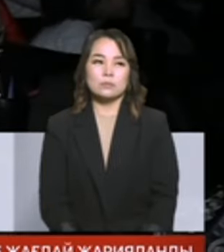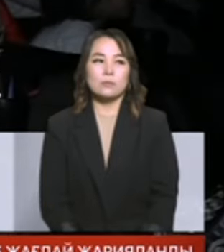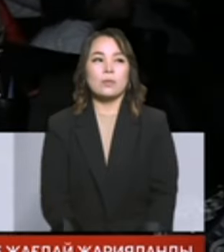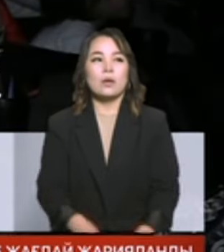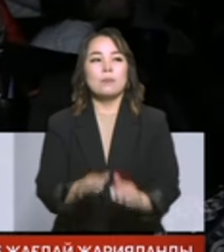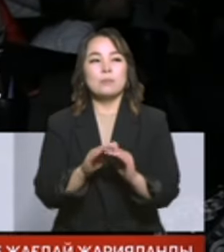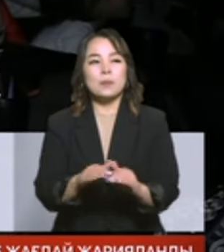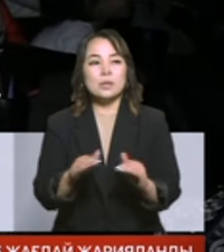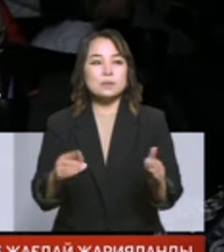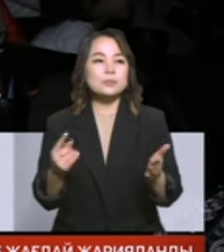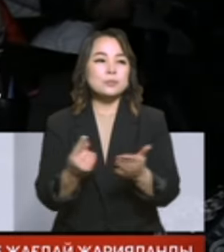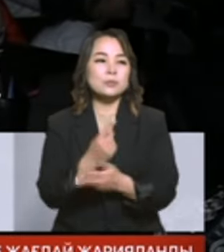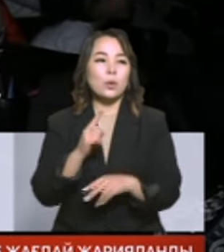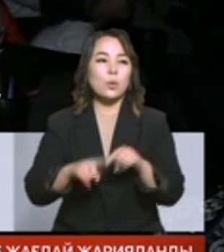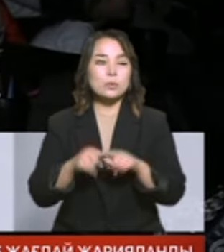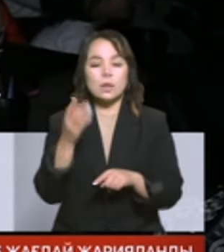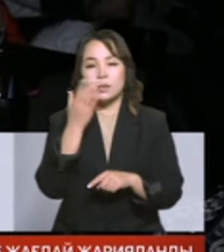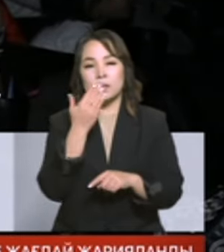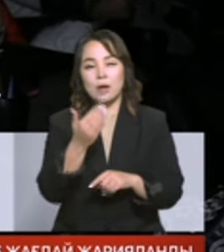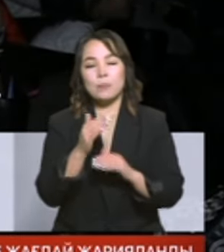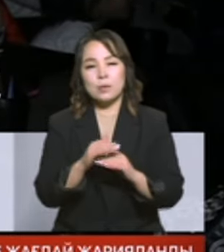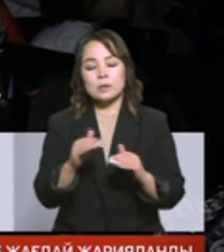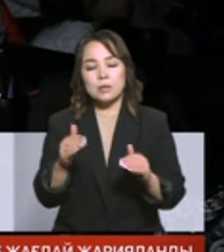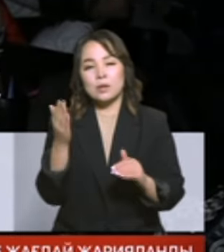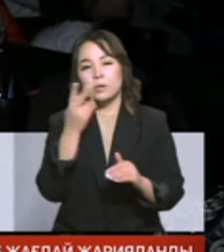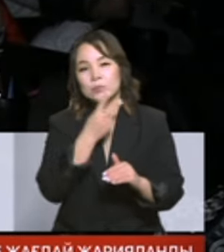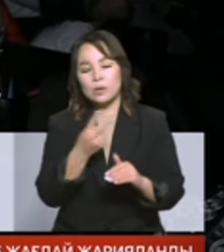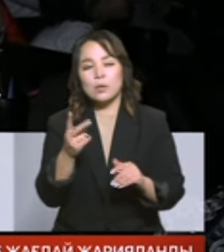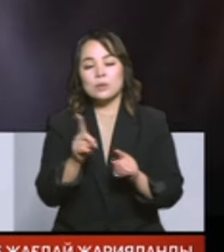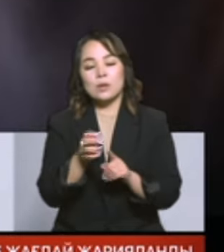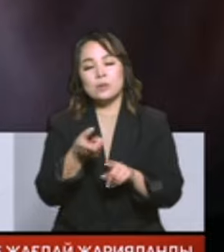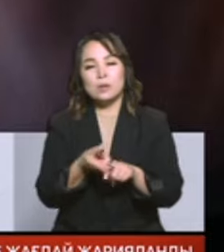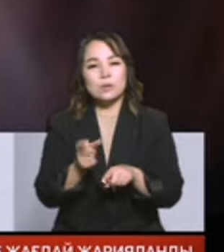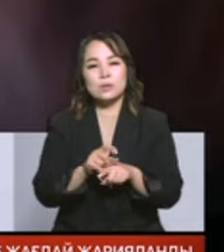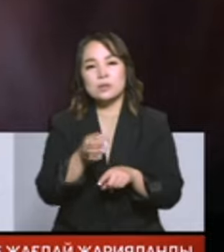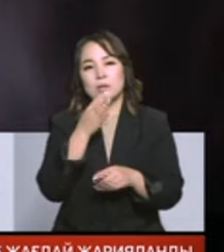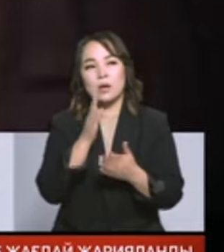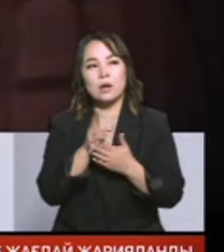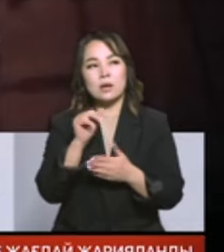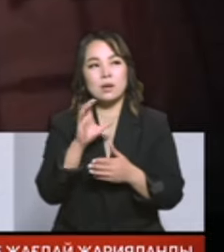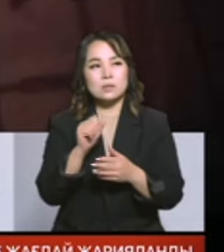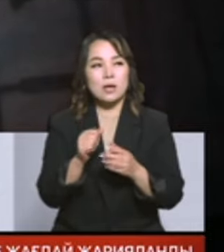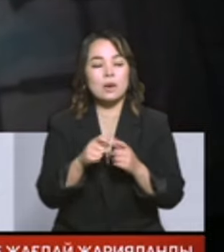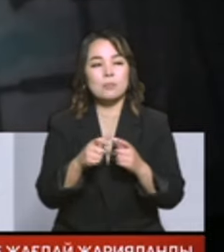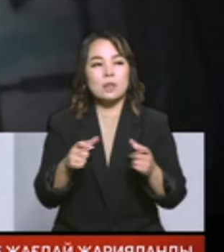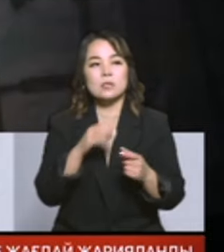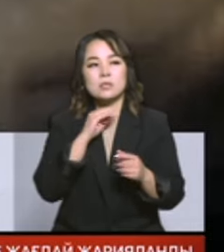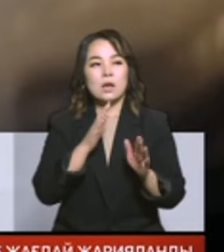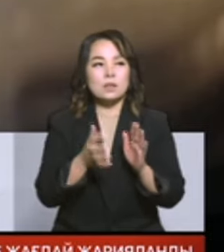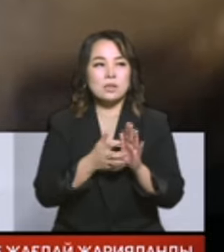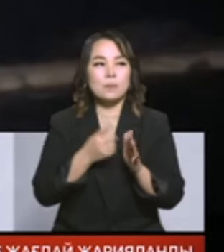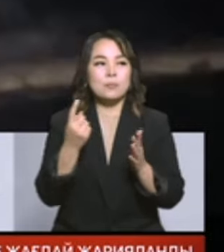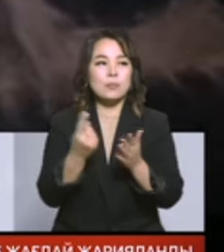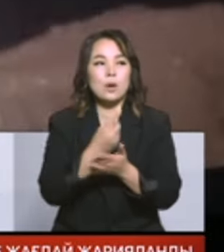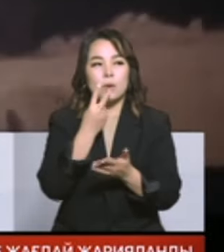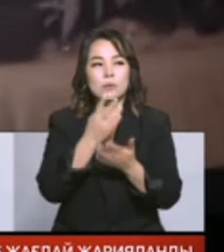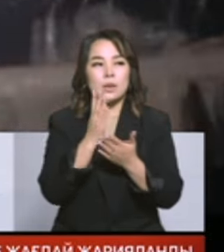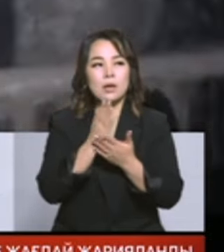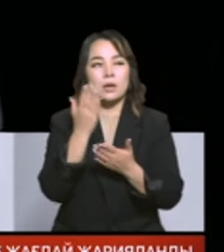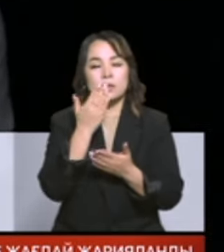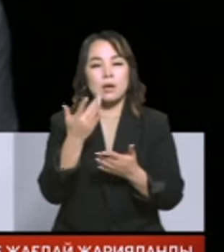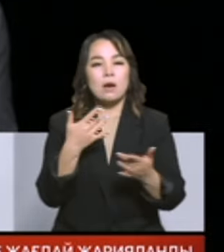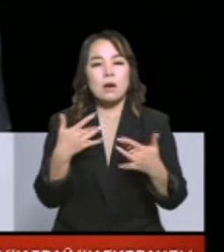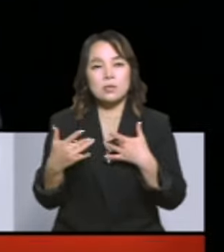Балалар жайлы алғашқы отандық фильм көрерменнің көңілінен шыққандай. Тіпті кассаларда билет тапшы. Алғашқы көрсетілімге